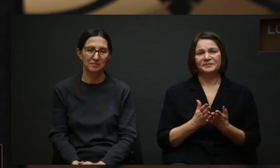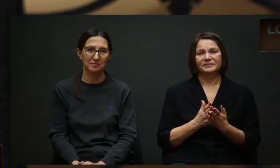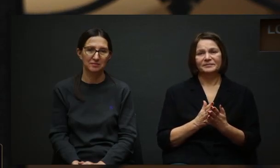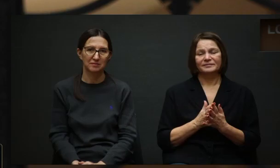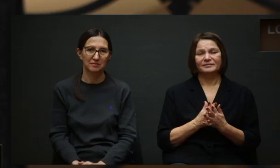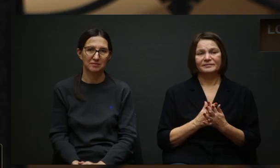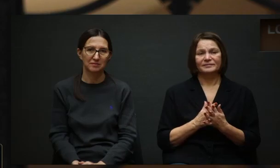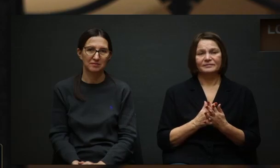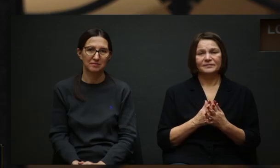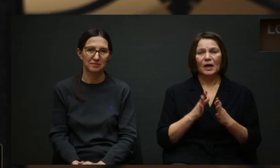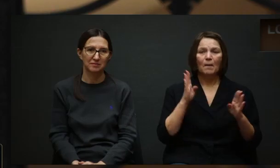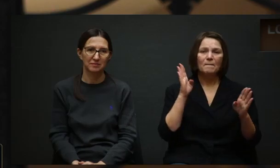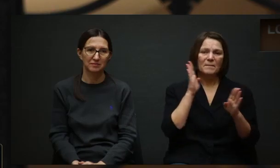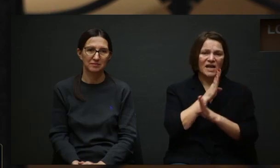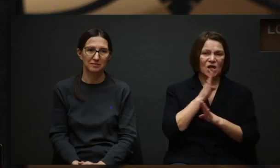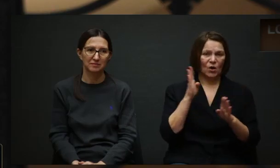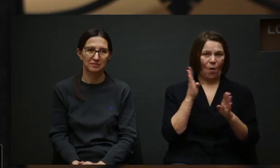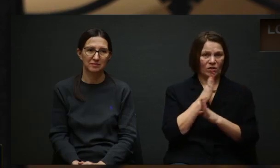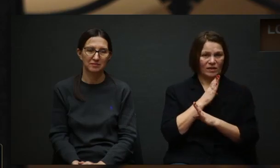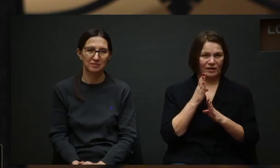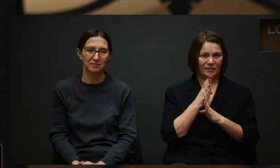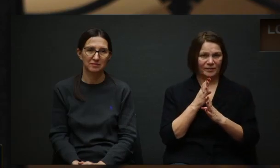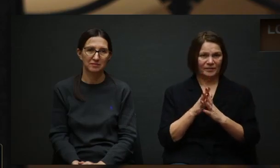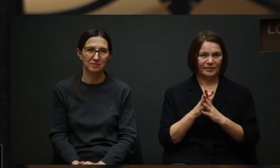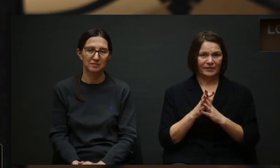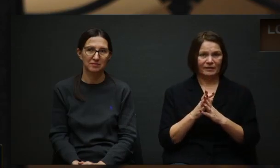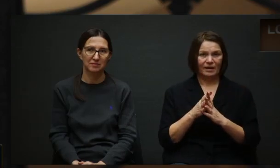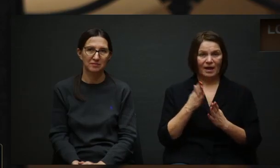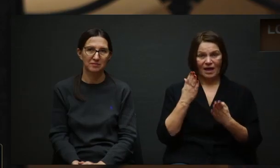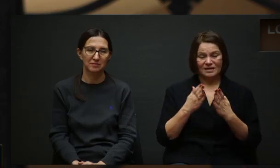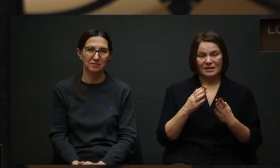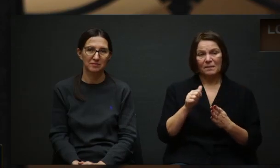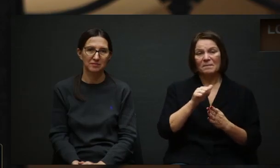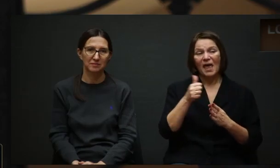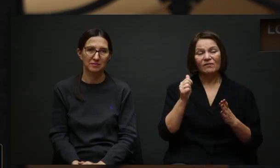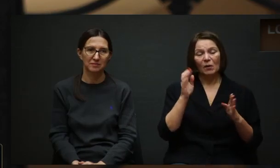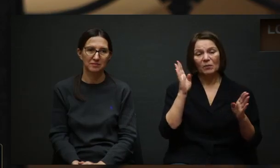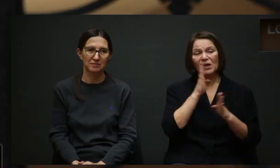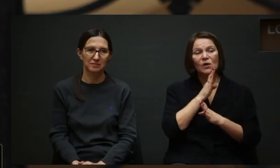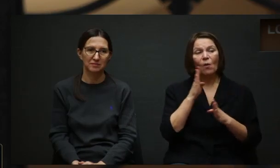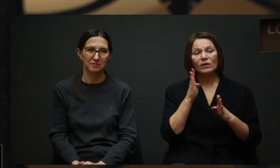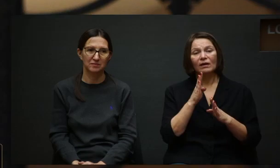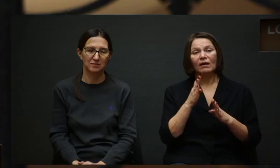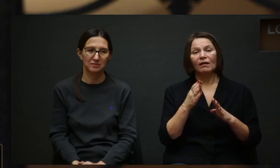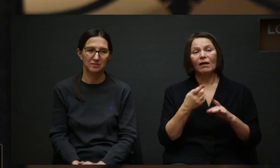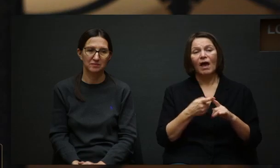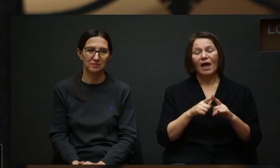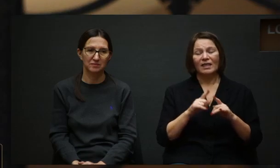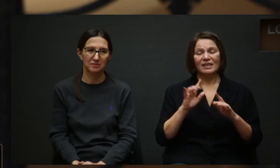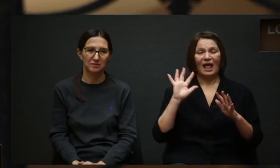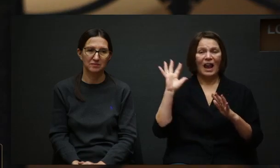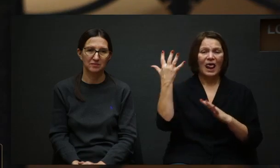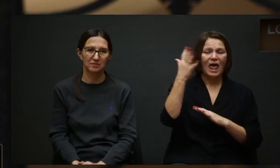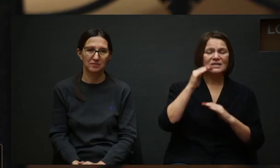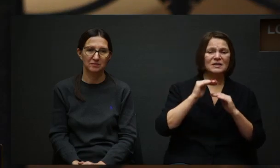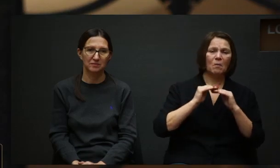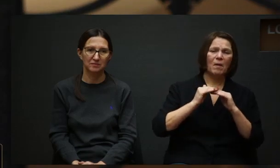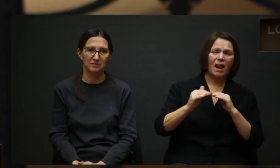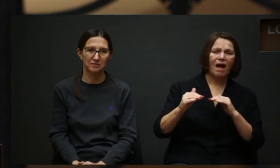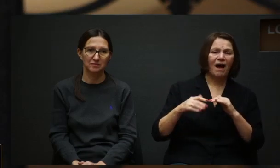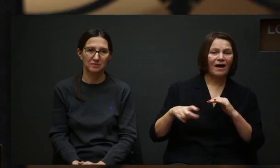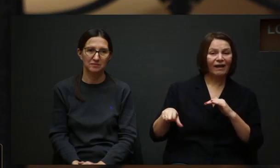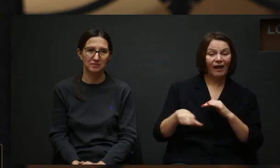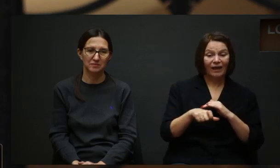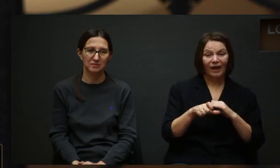ну, природой, что ли, так скажем. То есть, если первая природа – это, да, ну, вот, леса, поля и реки, то вторая –